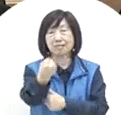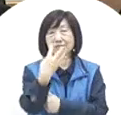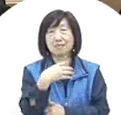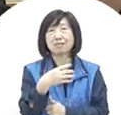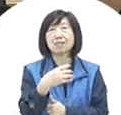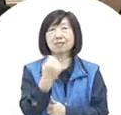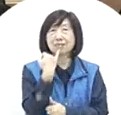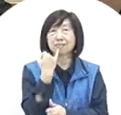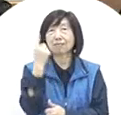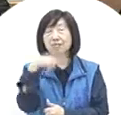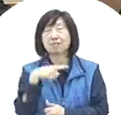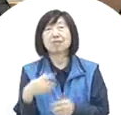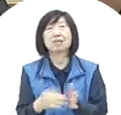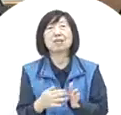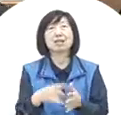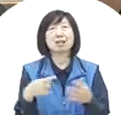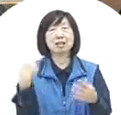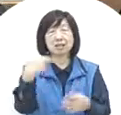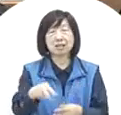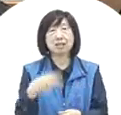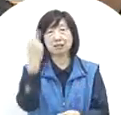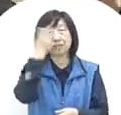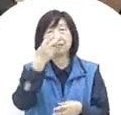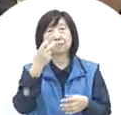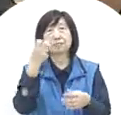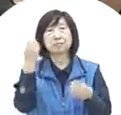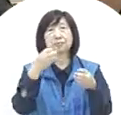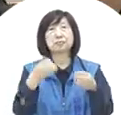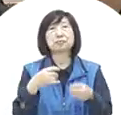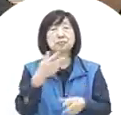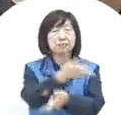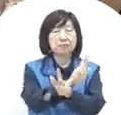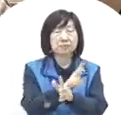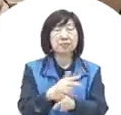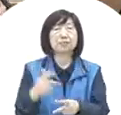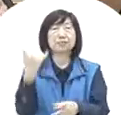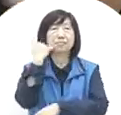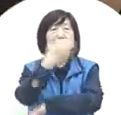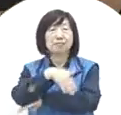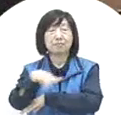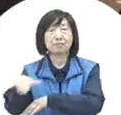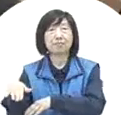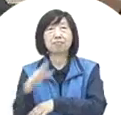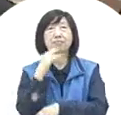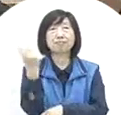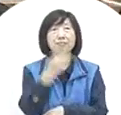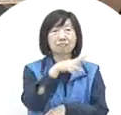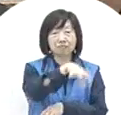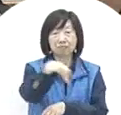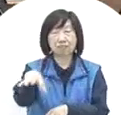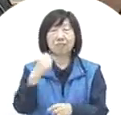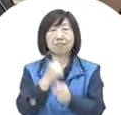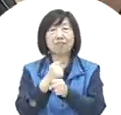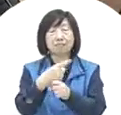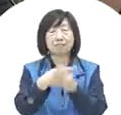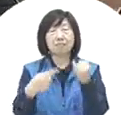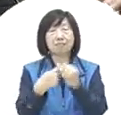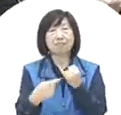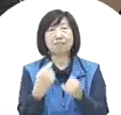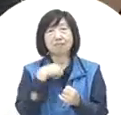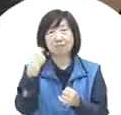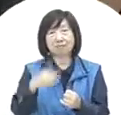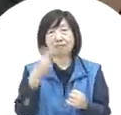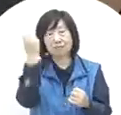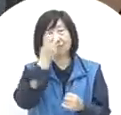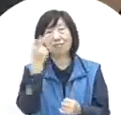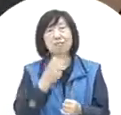好，重新检讨我们板桥跟海山交通分队的工作量，好不好？ 我们可以再评估了，来精进相关的一个业务了。谢